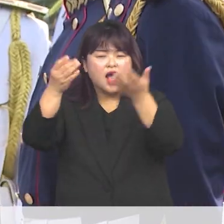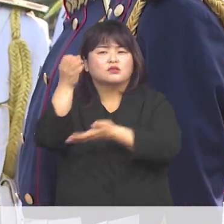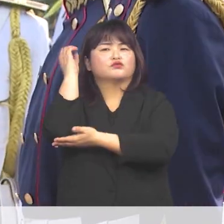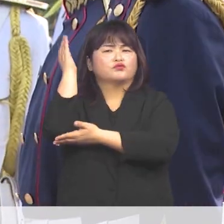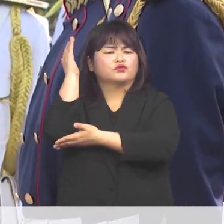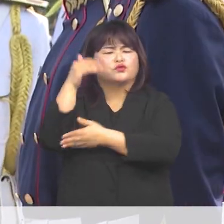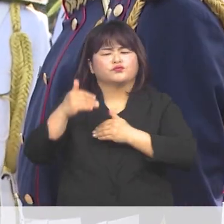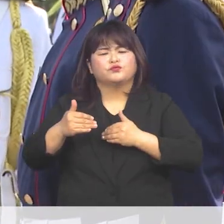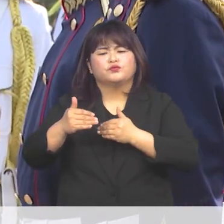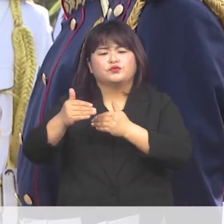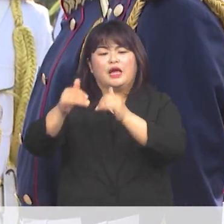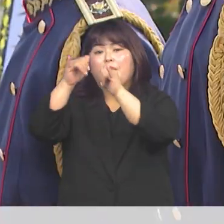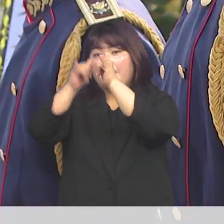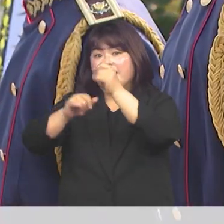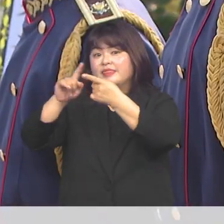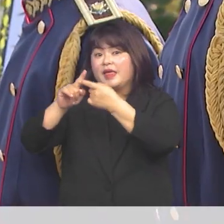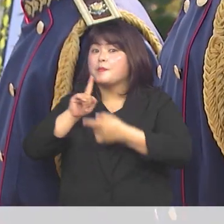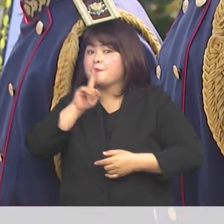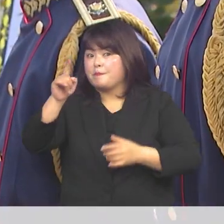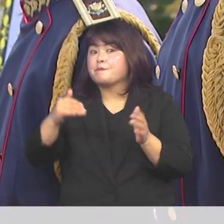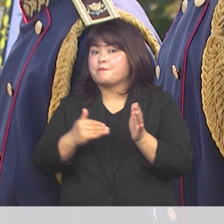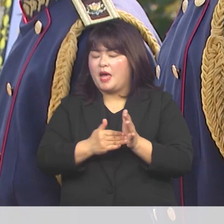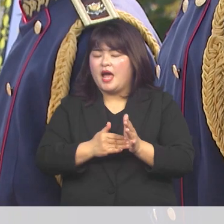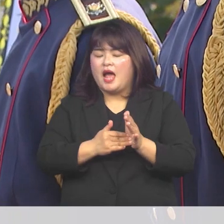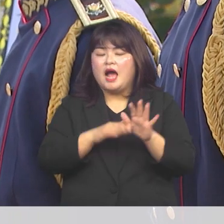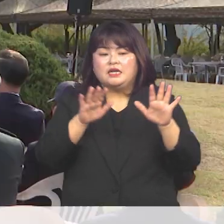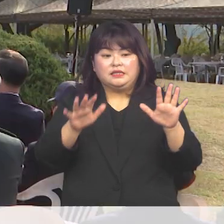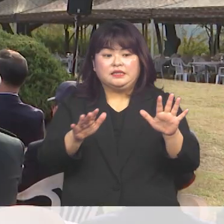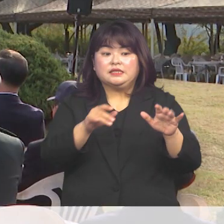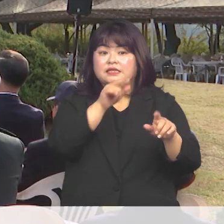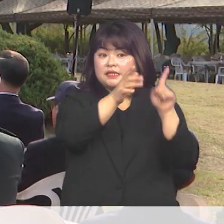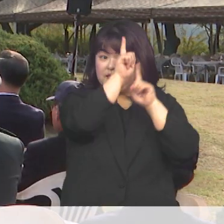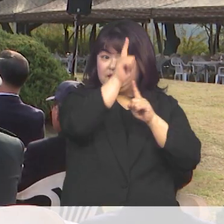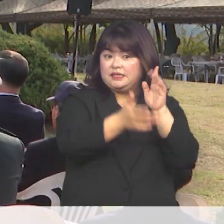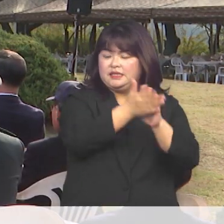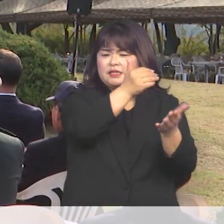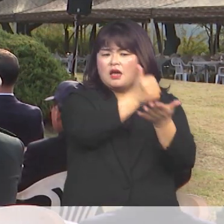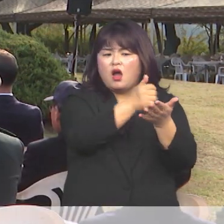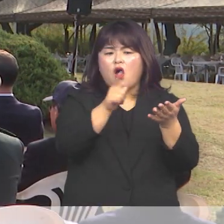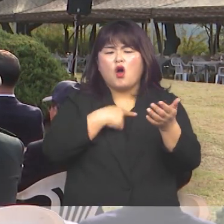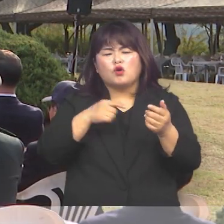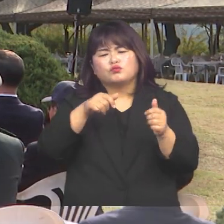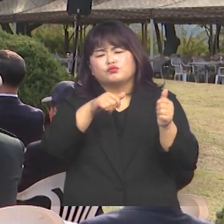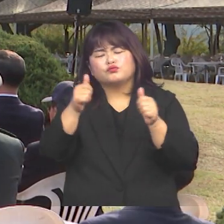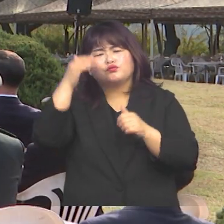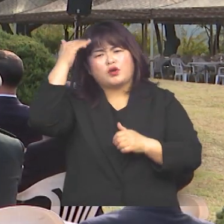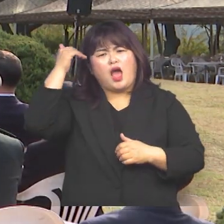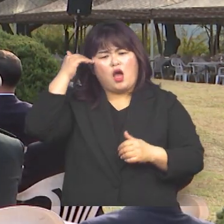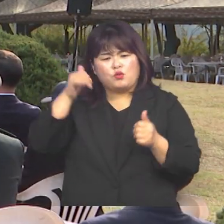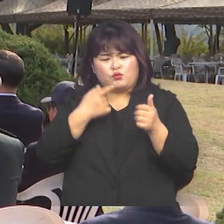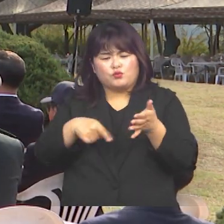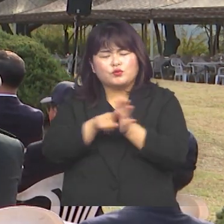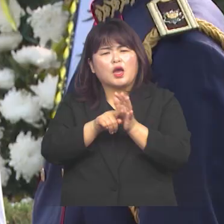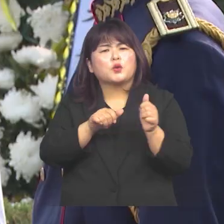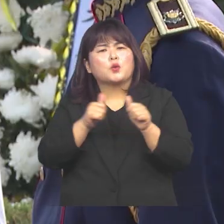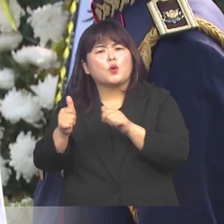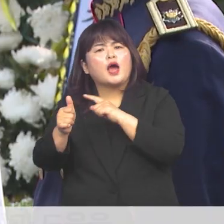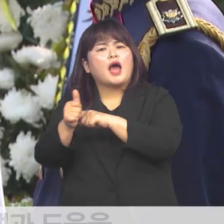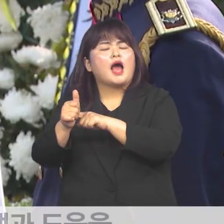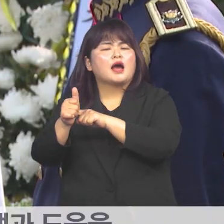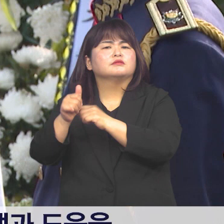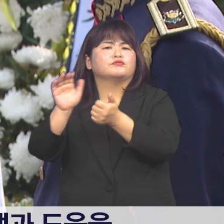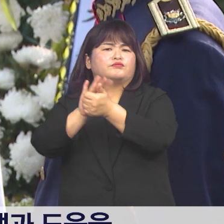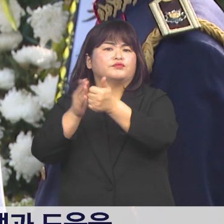약사 보고 등으로 진행됐습니다. 이 시장은 이 자리에서 대한민국을 위해 희생한 전사자들을 추모했습니다. The